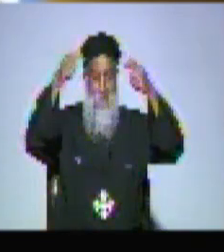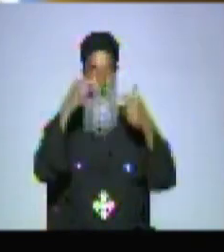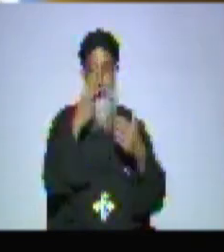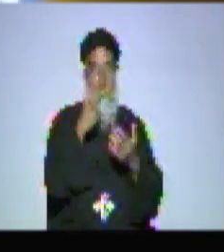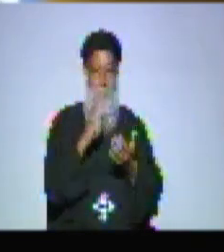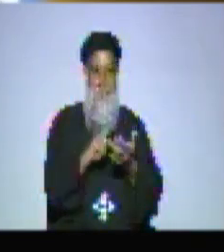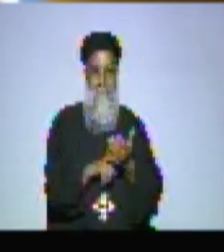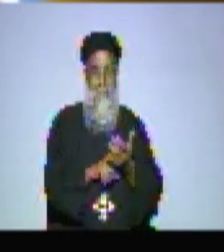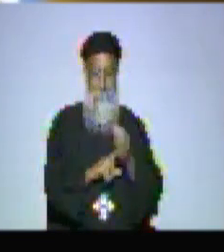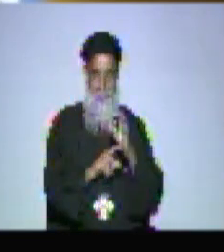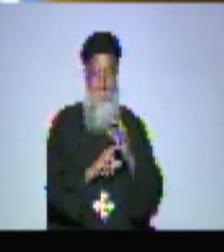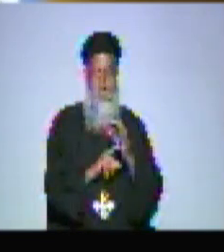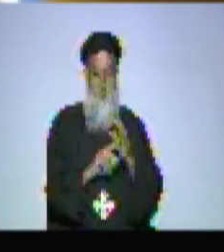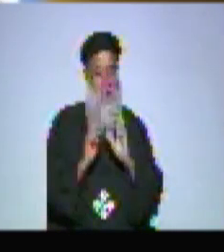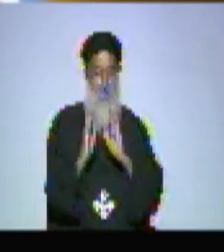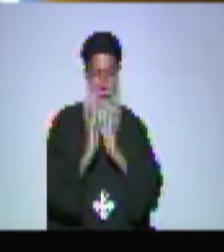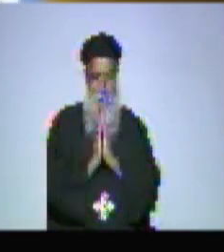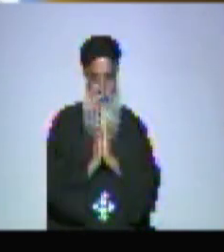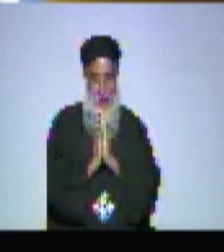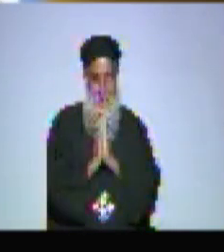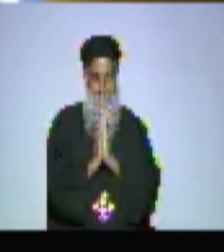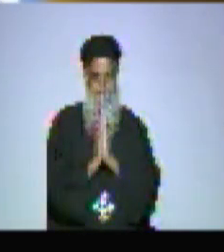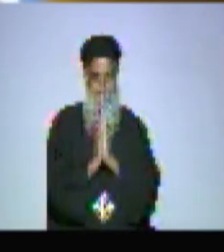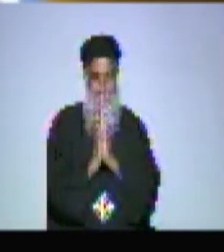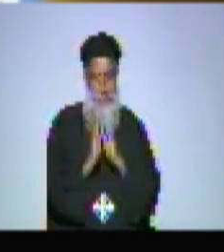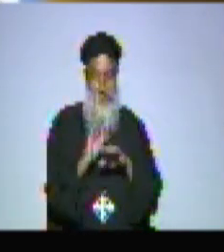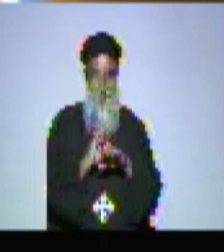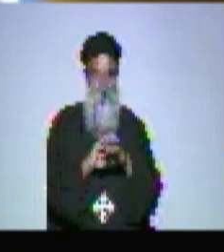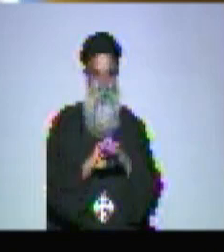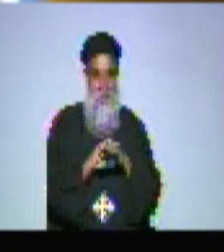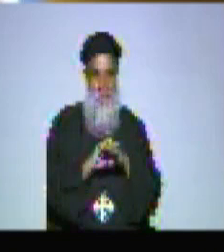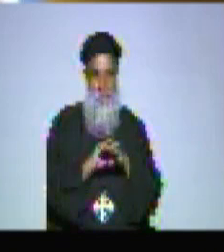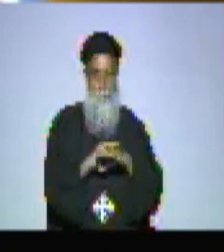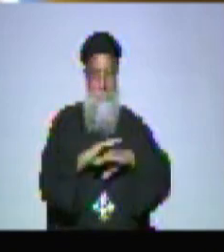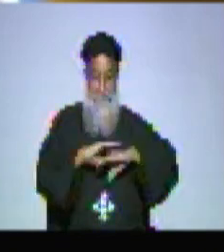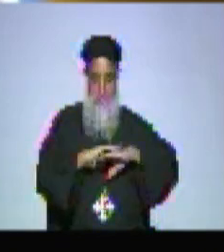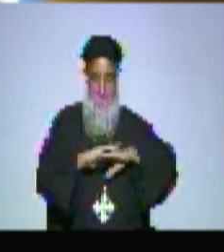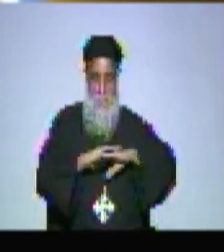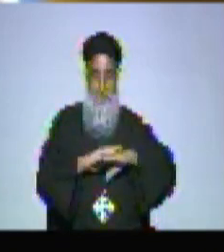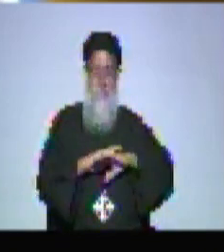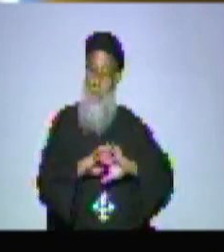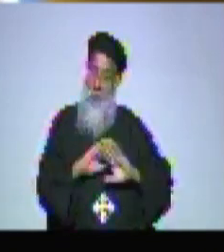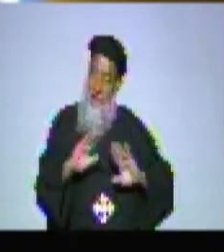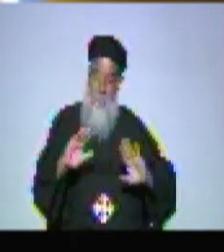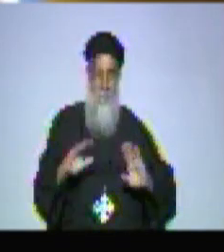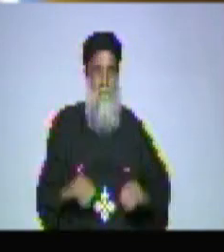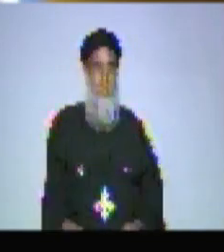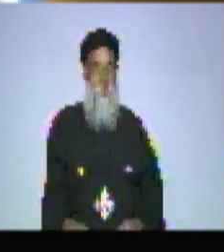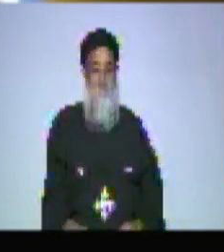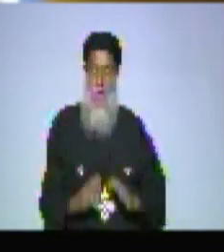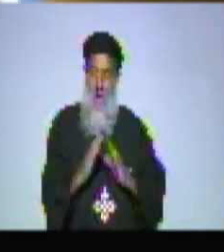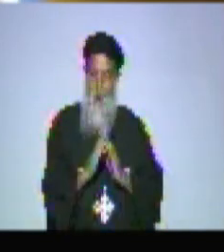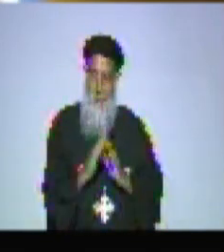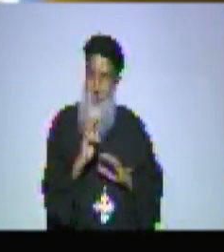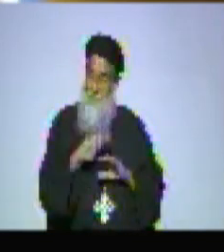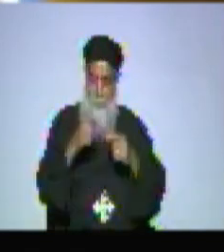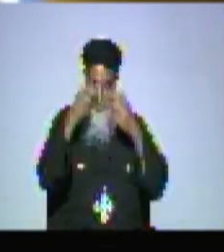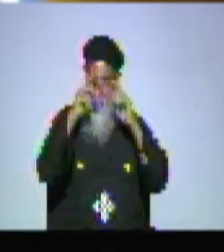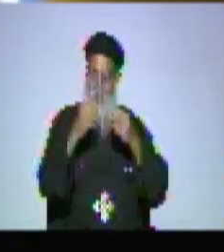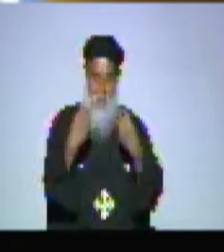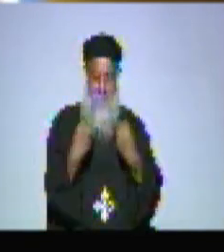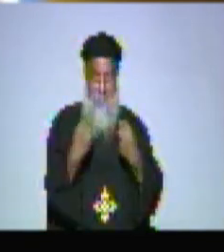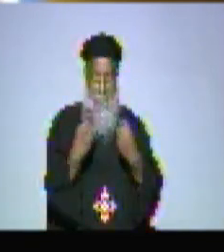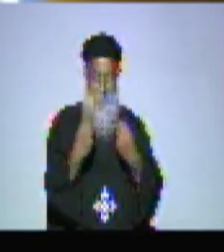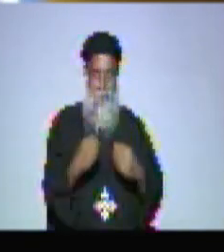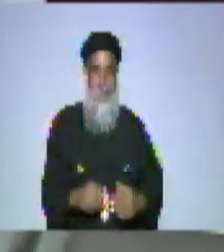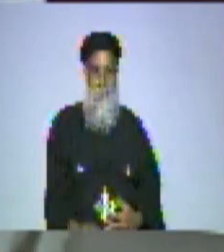وانا اعتذر لاني مش حاسس بالدعوه ويحترم وجهه نظري يعني ما